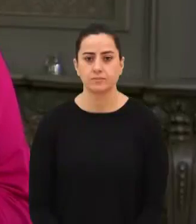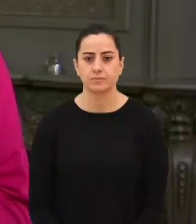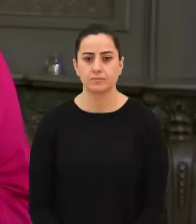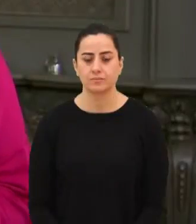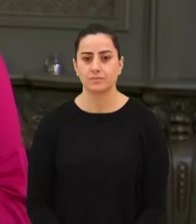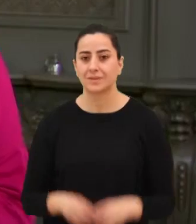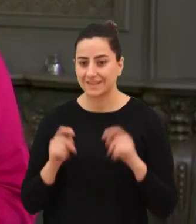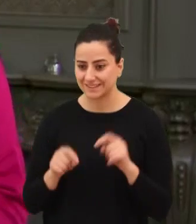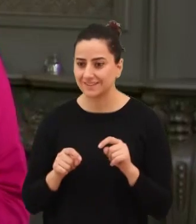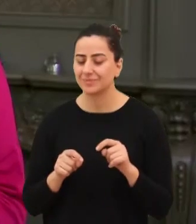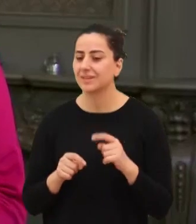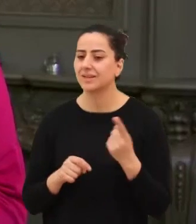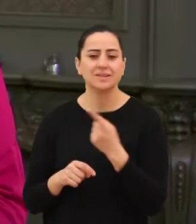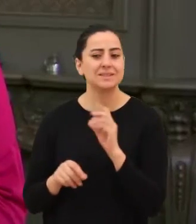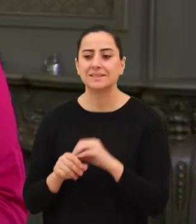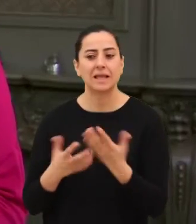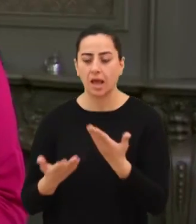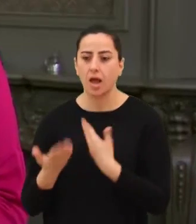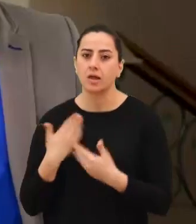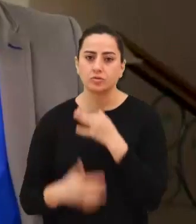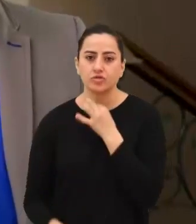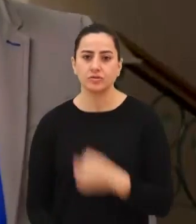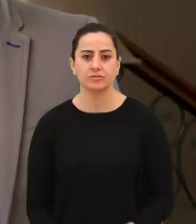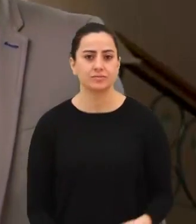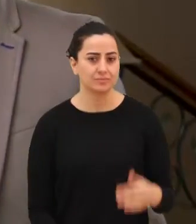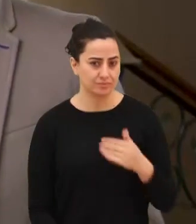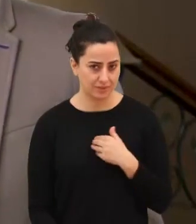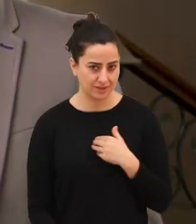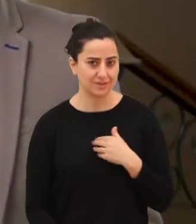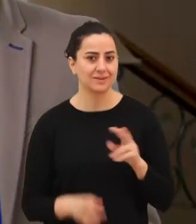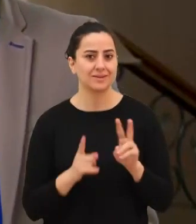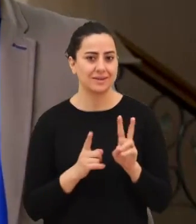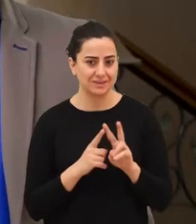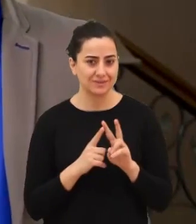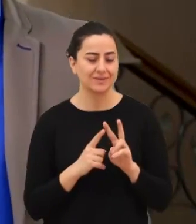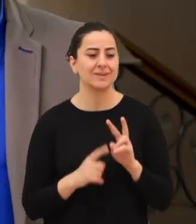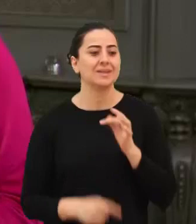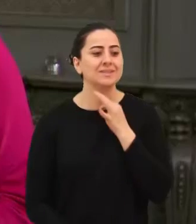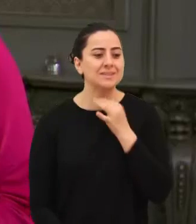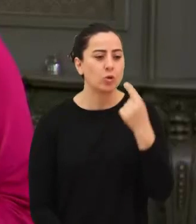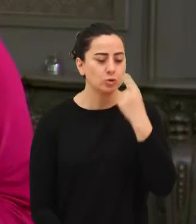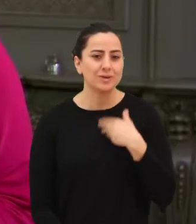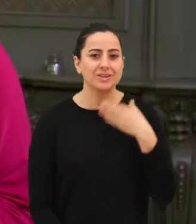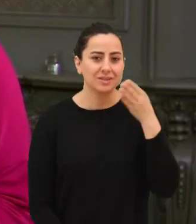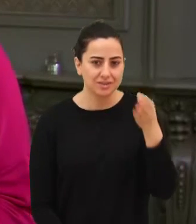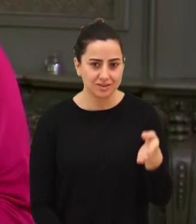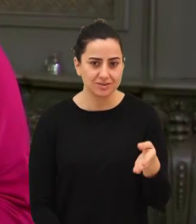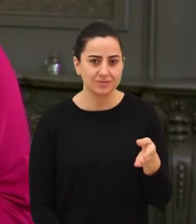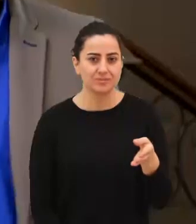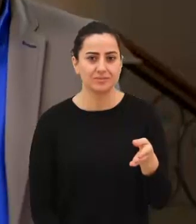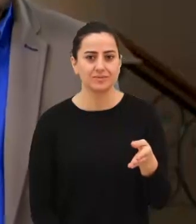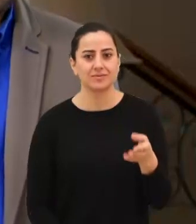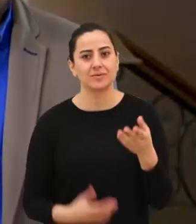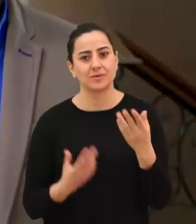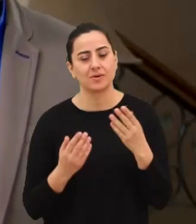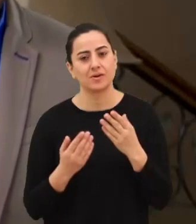Evet, şimdi bana birisi neler olduğunu açıklayabilir mi acaba? Ben Nazlı Hanım'a sağ ol demeye gitmiştim. Oldu